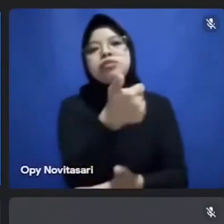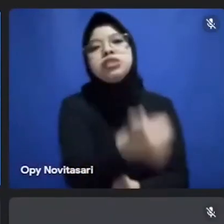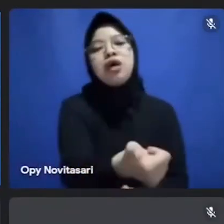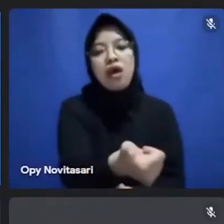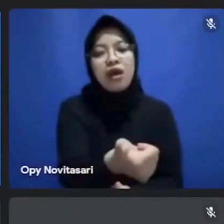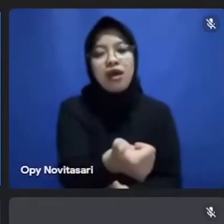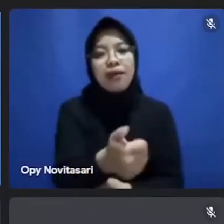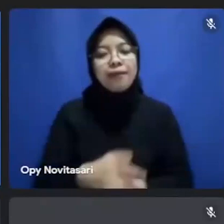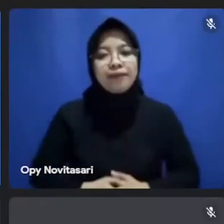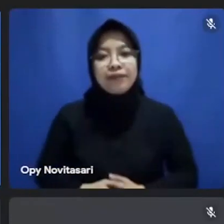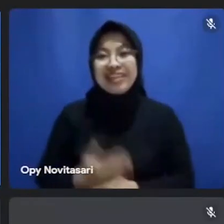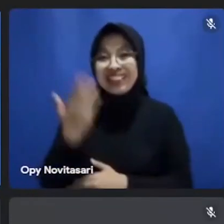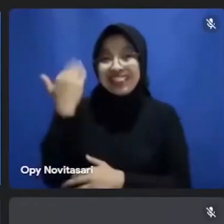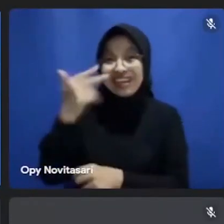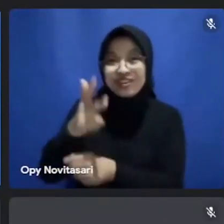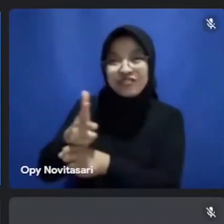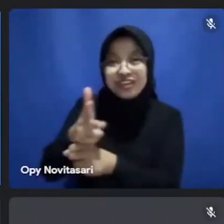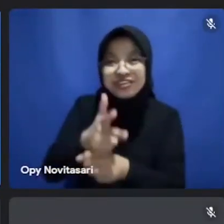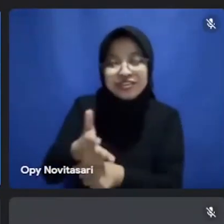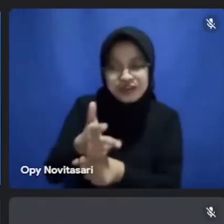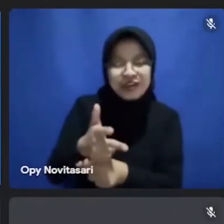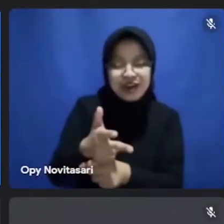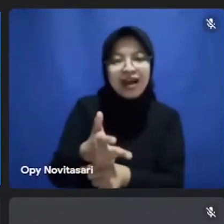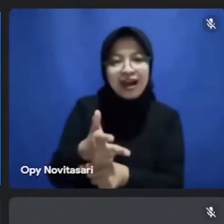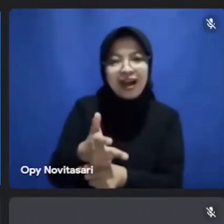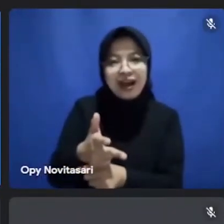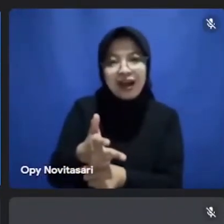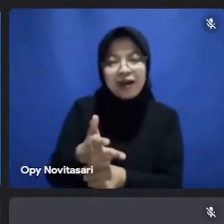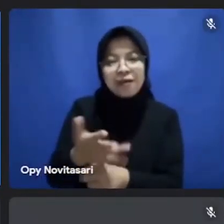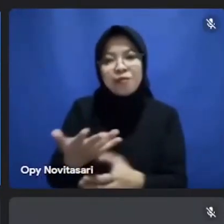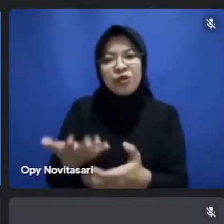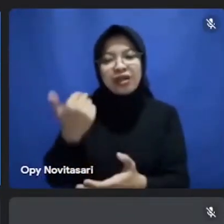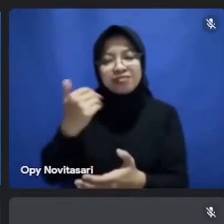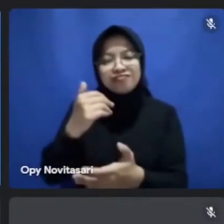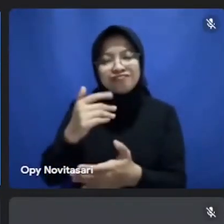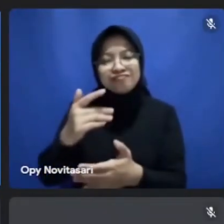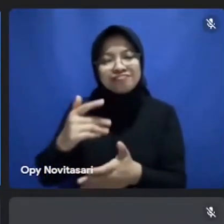sebut di video tadi itu bisa pelan-pelan dihapuskan